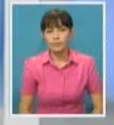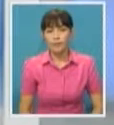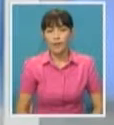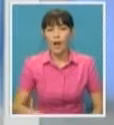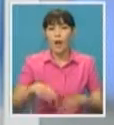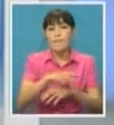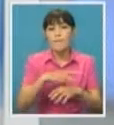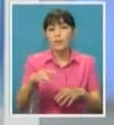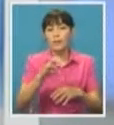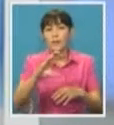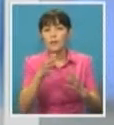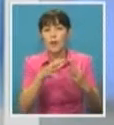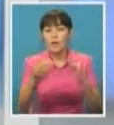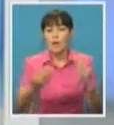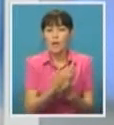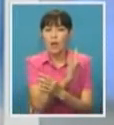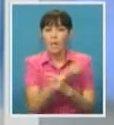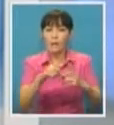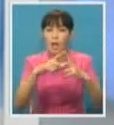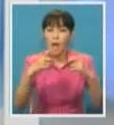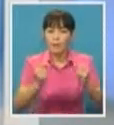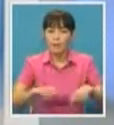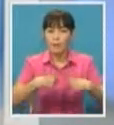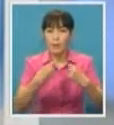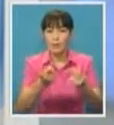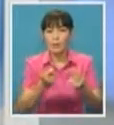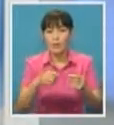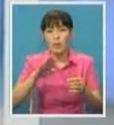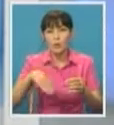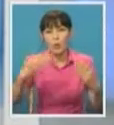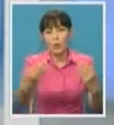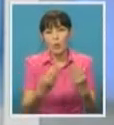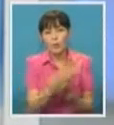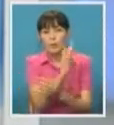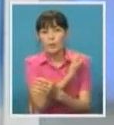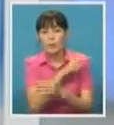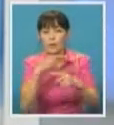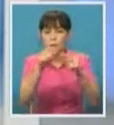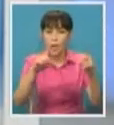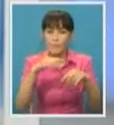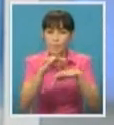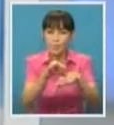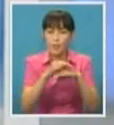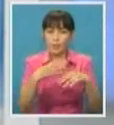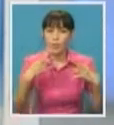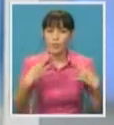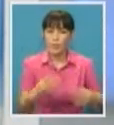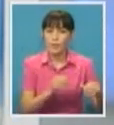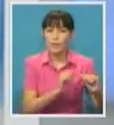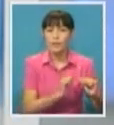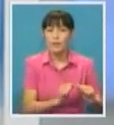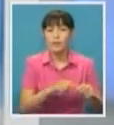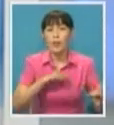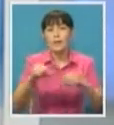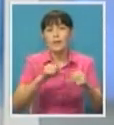Ал Мактарал ауданы Сарабат ауылында жаңа фельдшерлік акушерлік пункт пайдалануға берілді. Соңғы үлгідегі медициналық құрал жабдықтармен қамтылған денсаулық сақтау